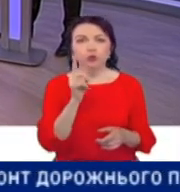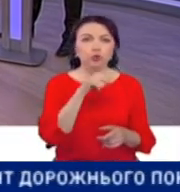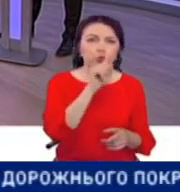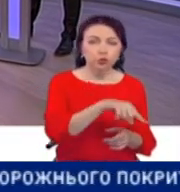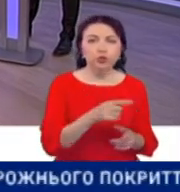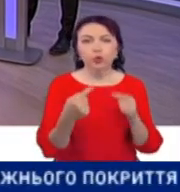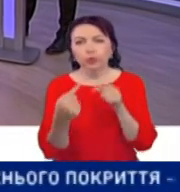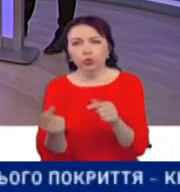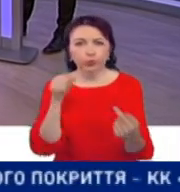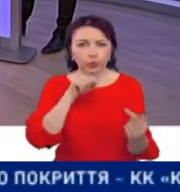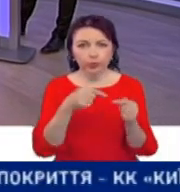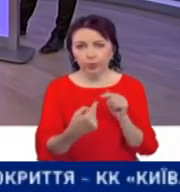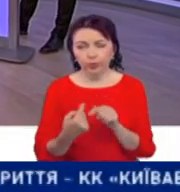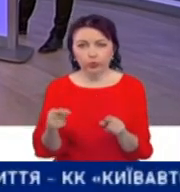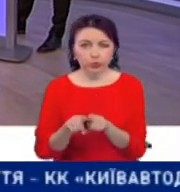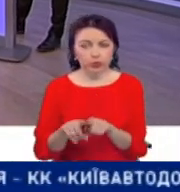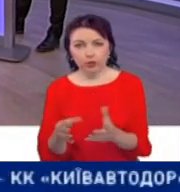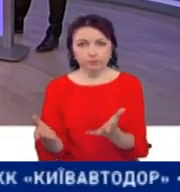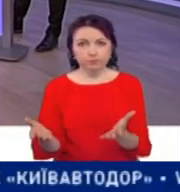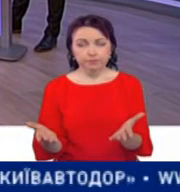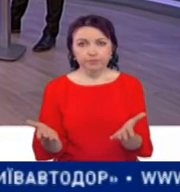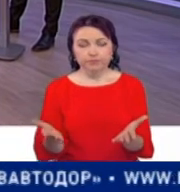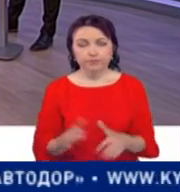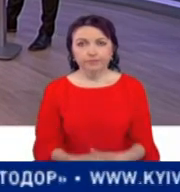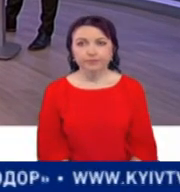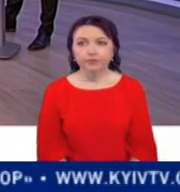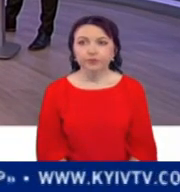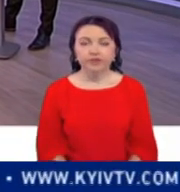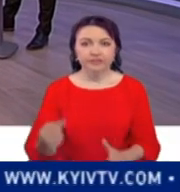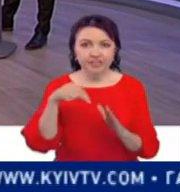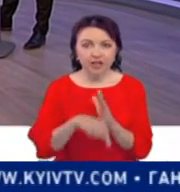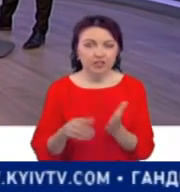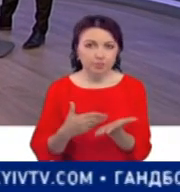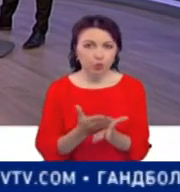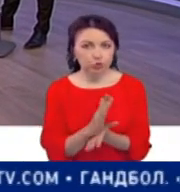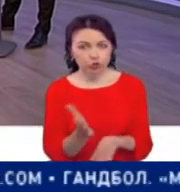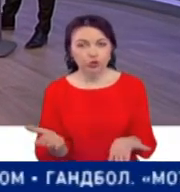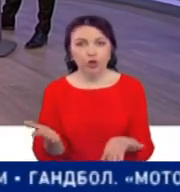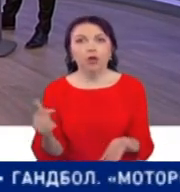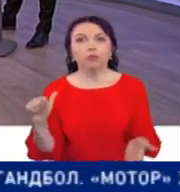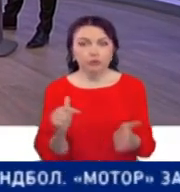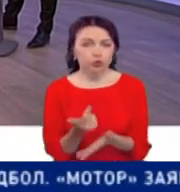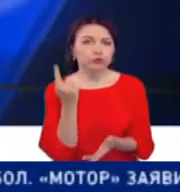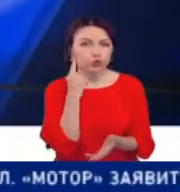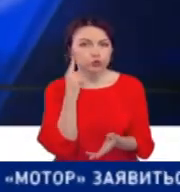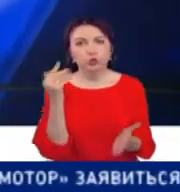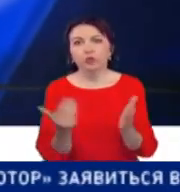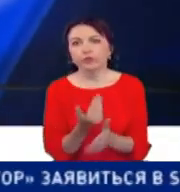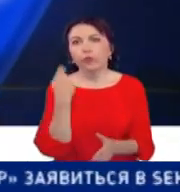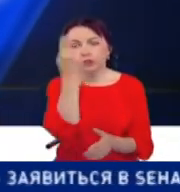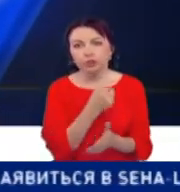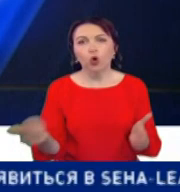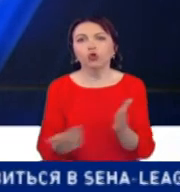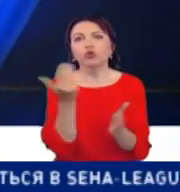той проти тих, той туди, той так. Оці всі шури-мури, да, всередині політичні. І зараз ми знову чуємо про нові обличчя, про